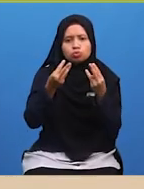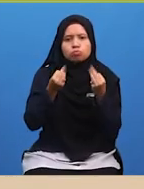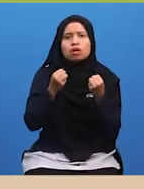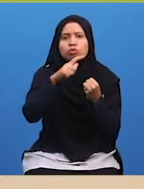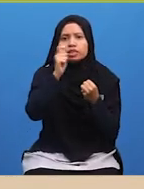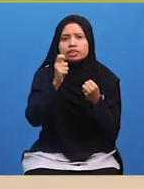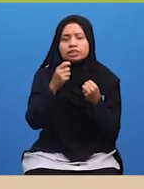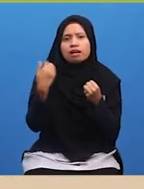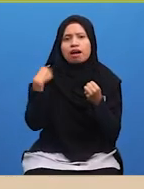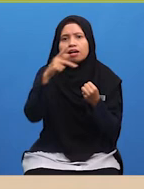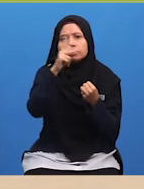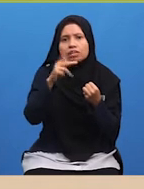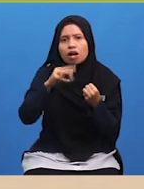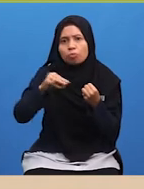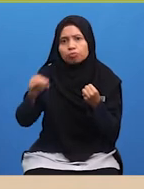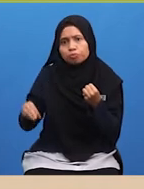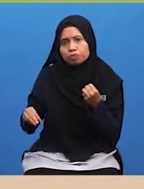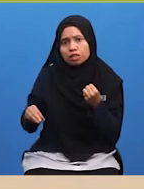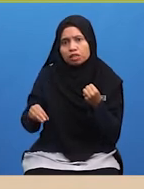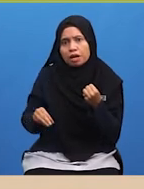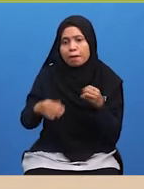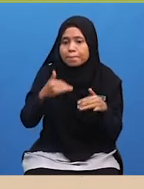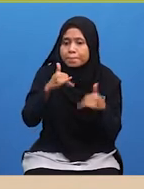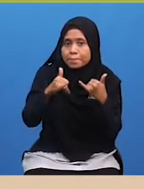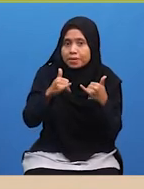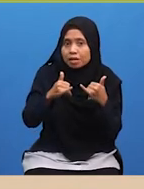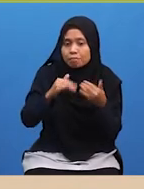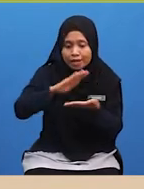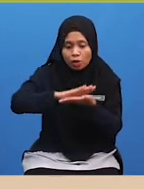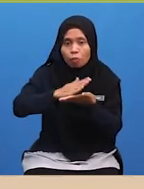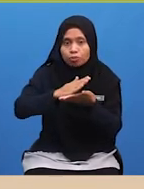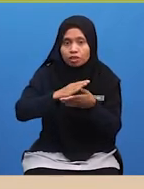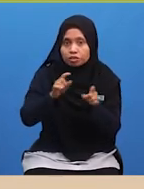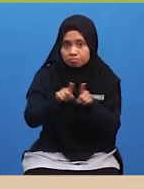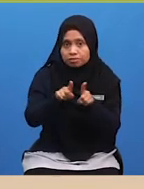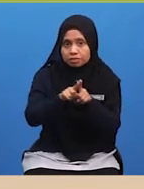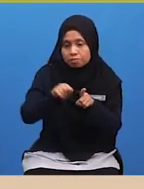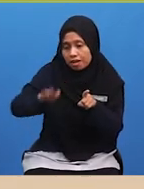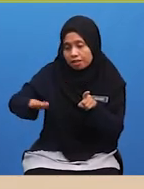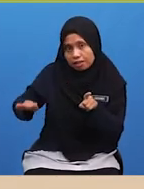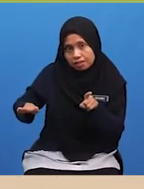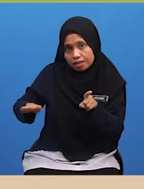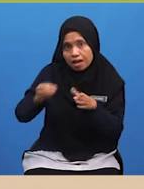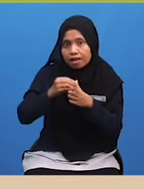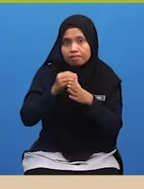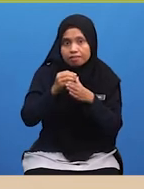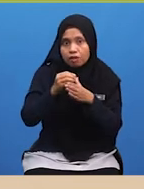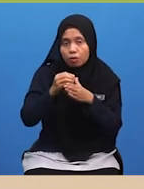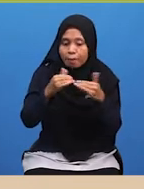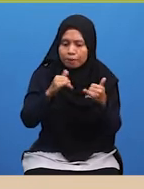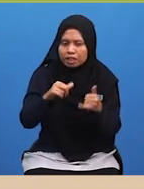tanya ni, adakah murid-murid bermain komputer tablet bersama adik-beradik